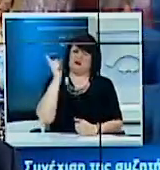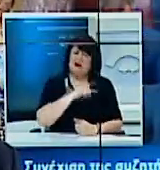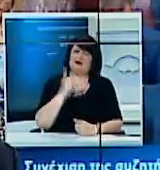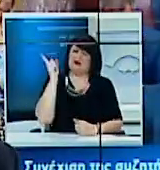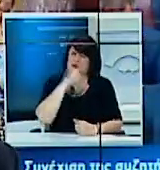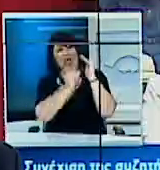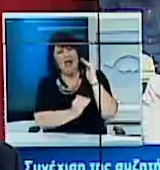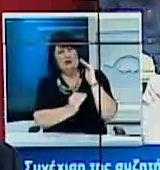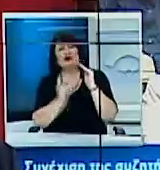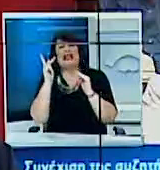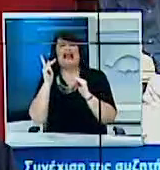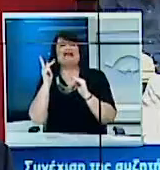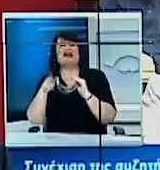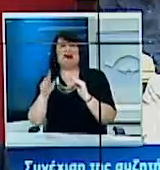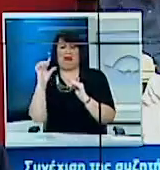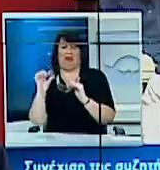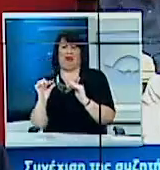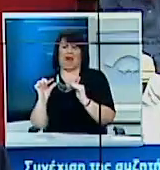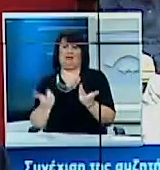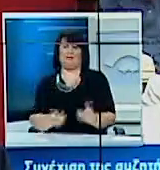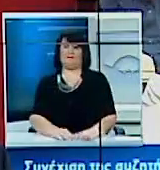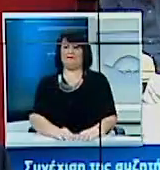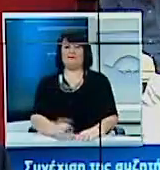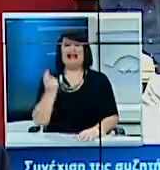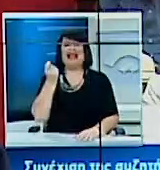Οι οργανώσεις έτσι όπως είναι δομημένες